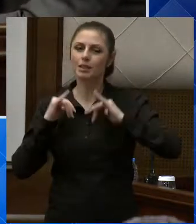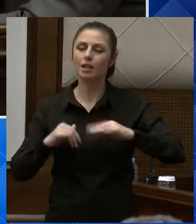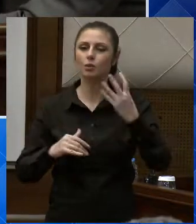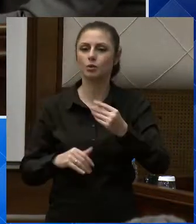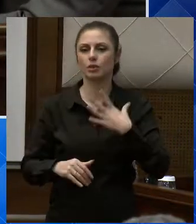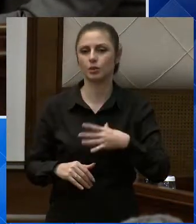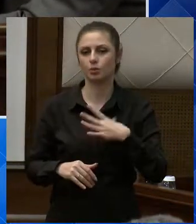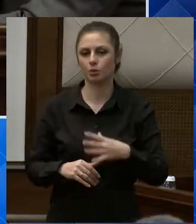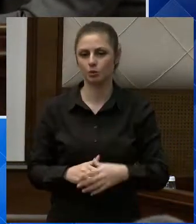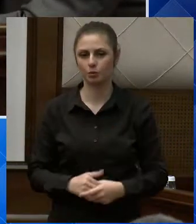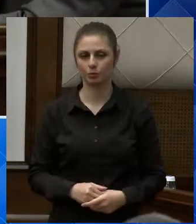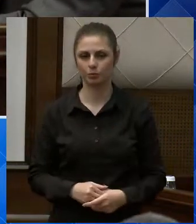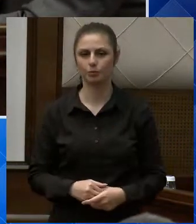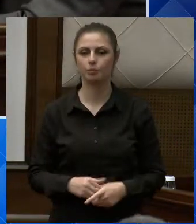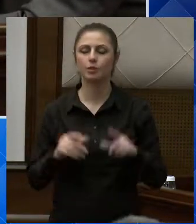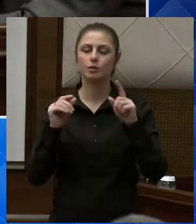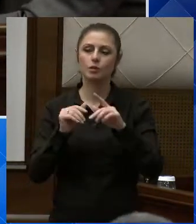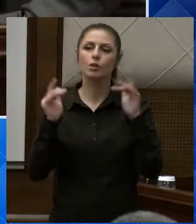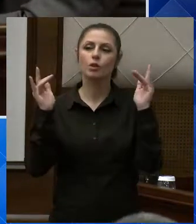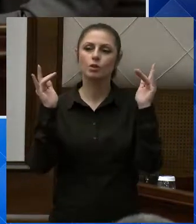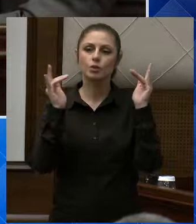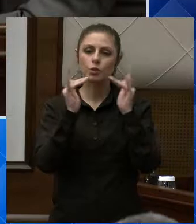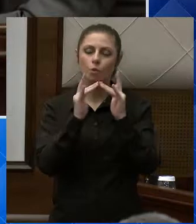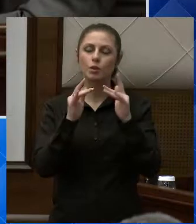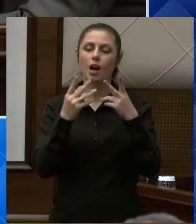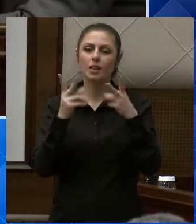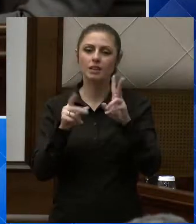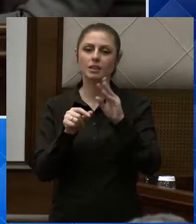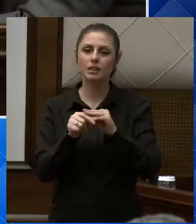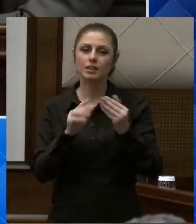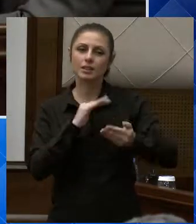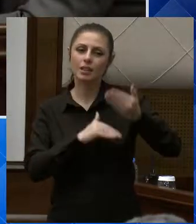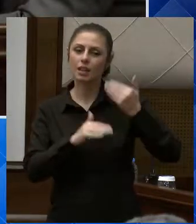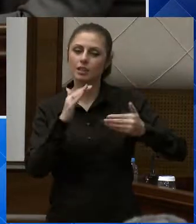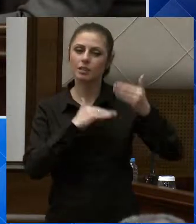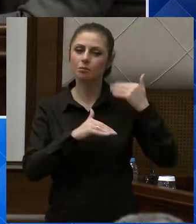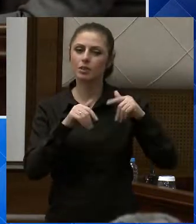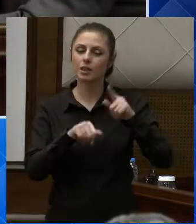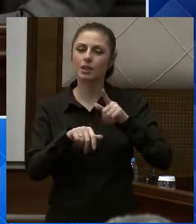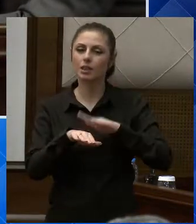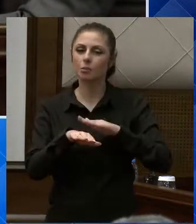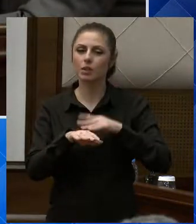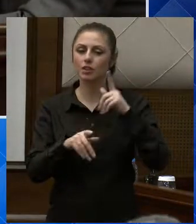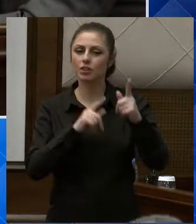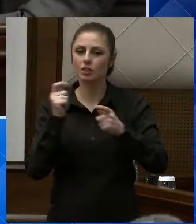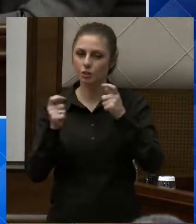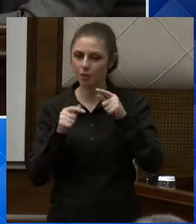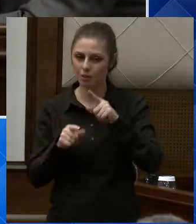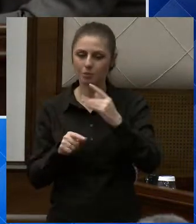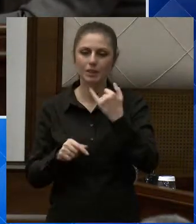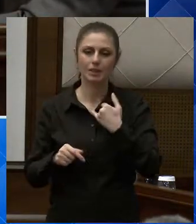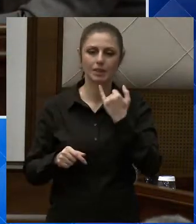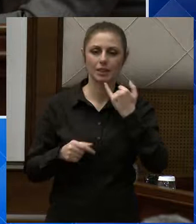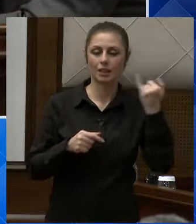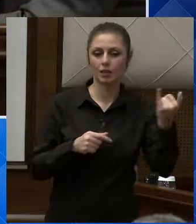yapacağız. Yine köprü açılışıyla ilgili geçtiğimiz günlerde yapılan çalışma, orayı bir ziyaretten ibaret olan bir